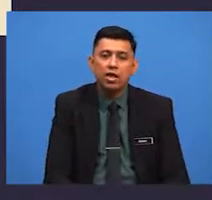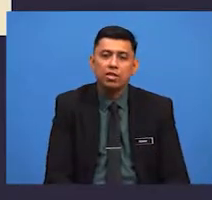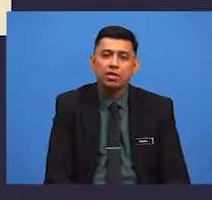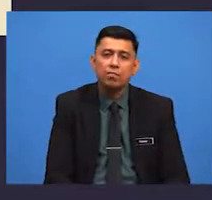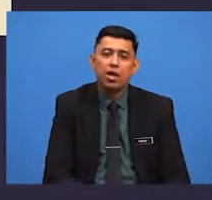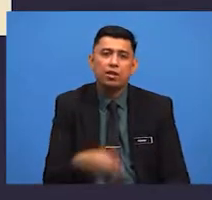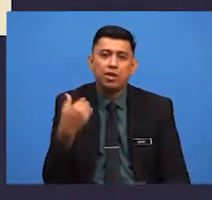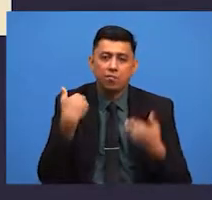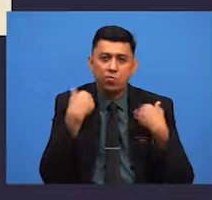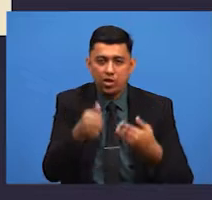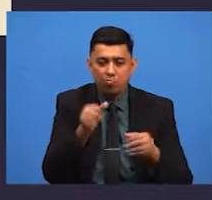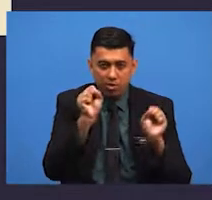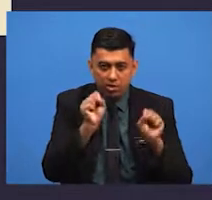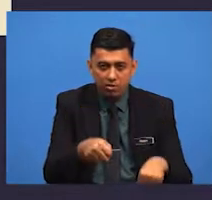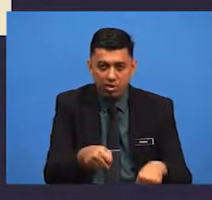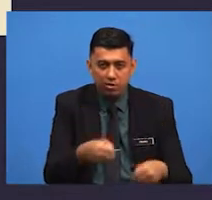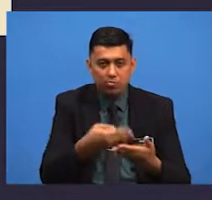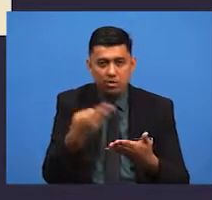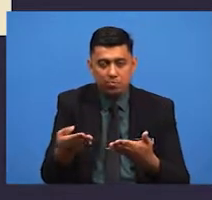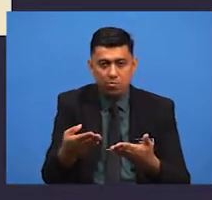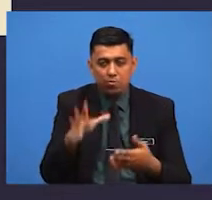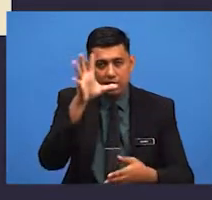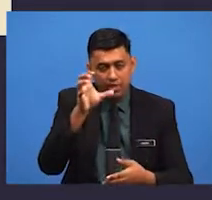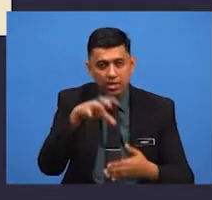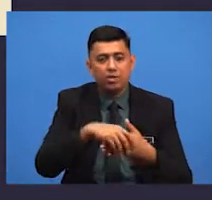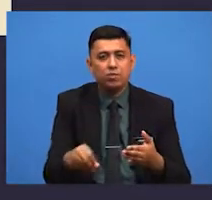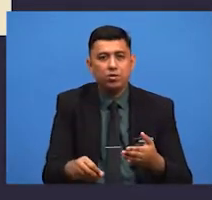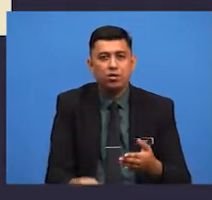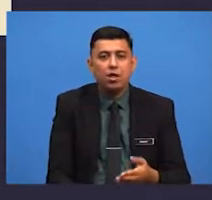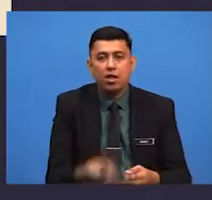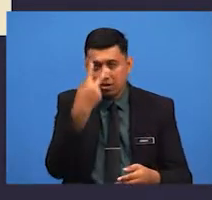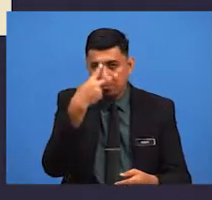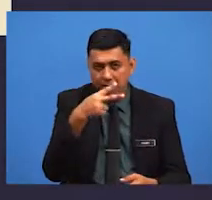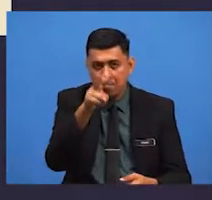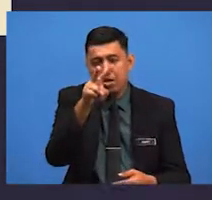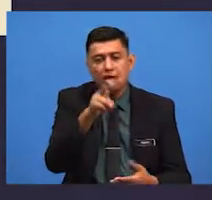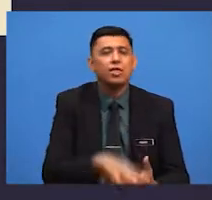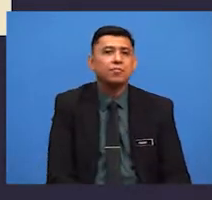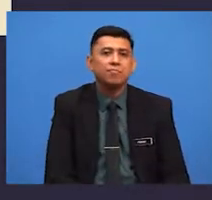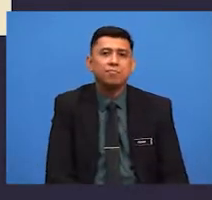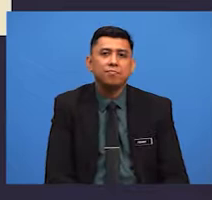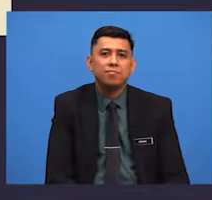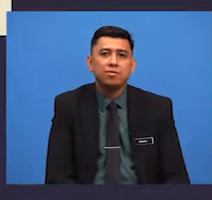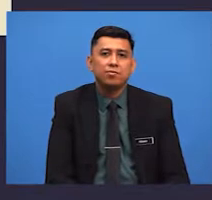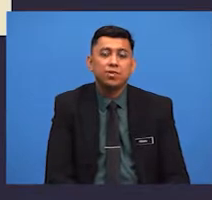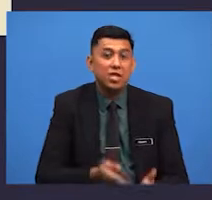RM50, pernyataan anda boleh beli baju RM50 dipaparkan.